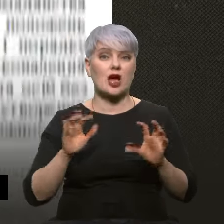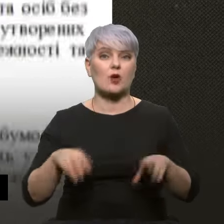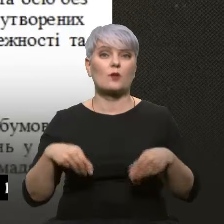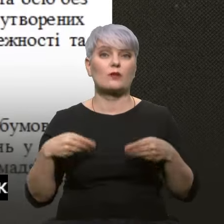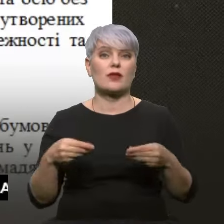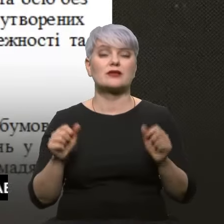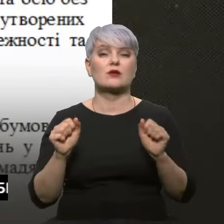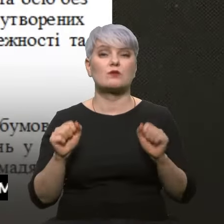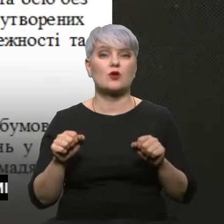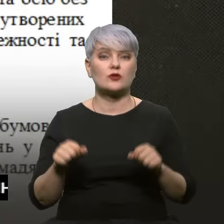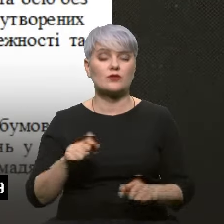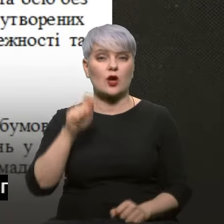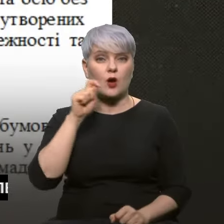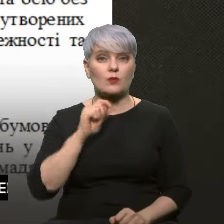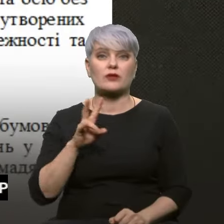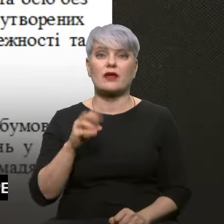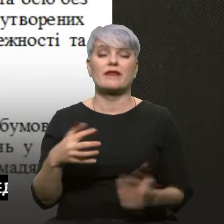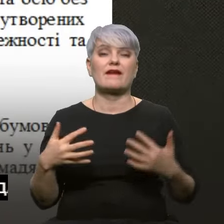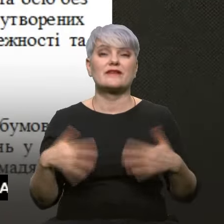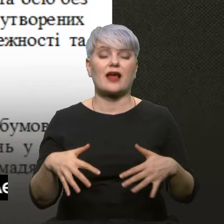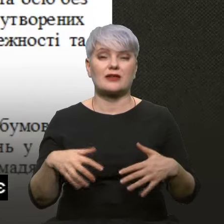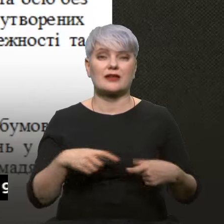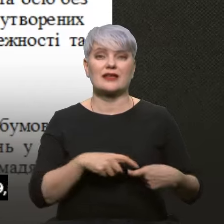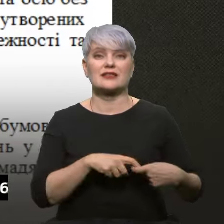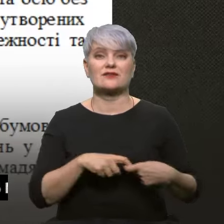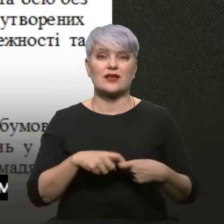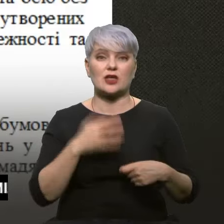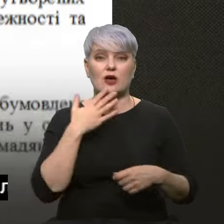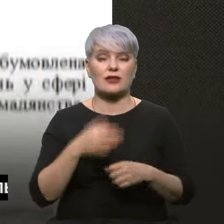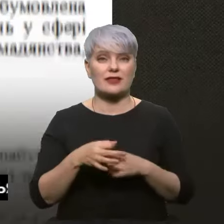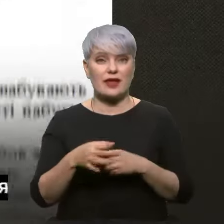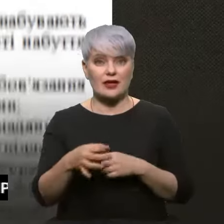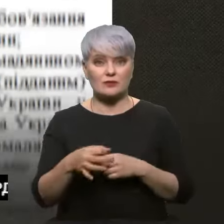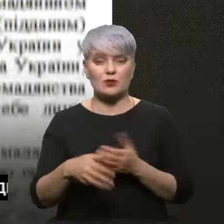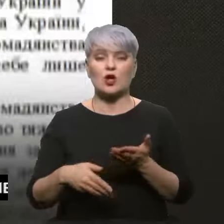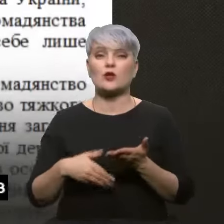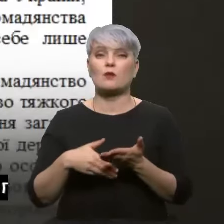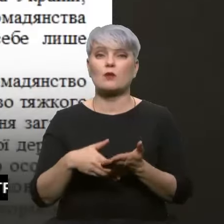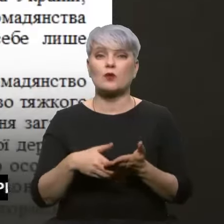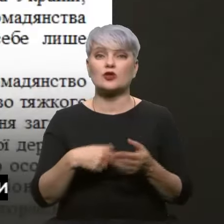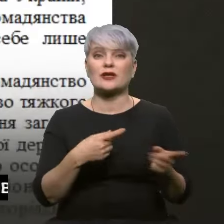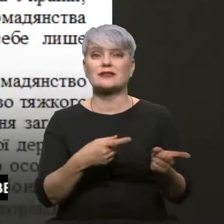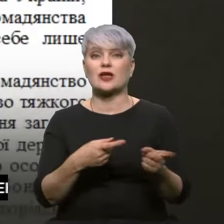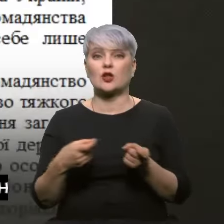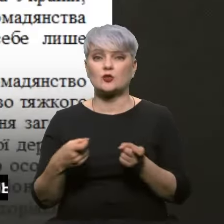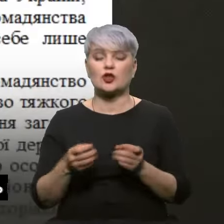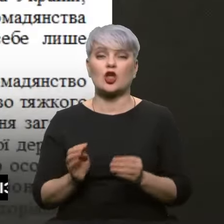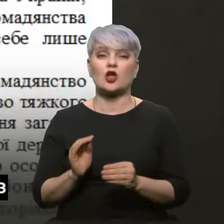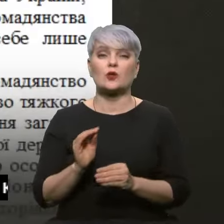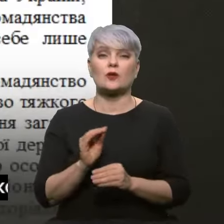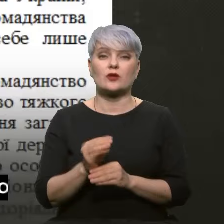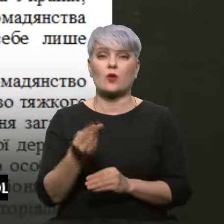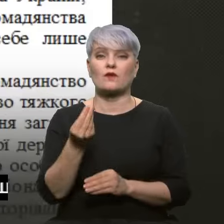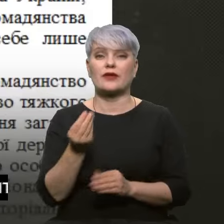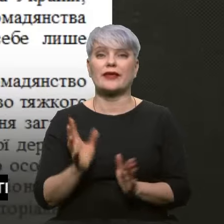можливість Україні не втратити зв'язок з діаспорою, а також допоможе залучити додаткові інвестиції. Законопроєкт подав до Верховної